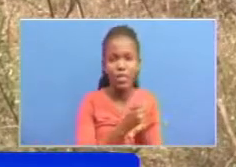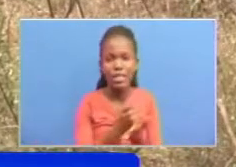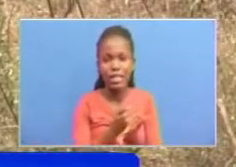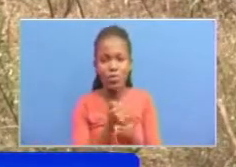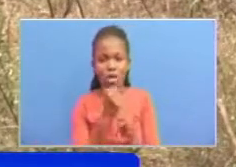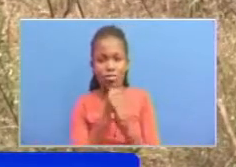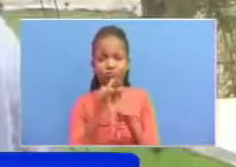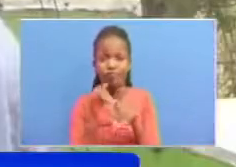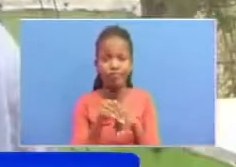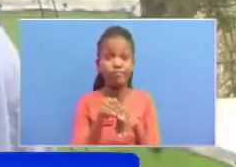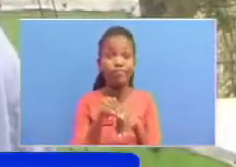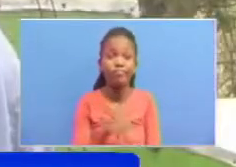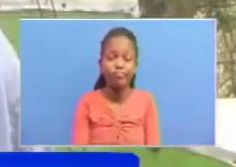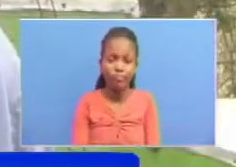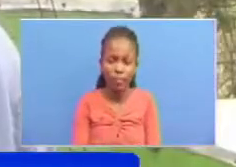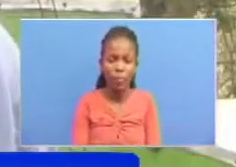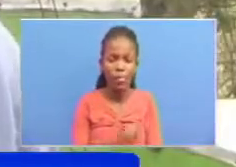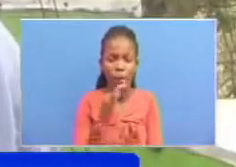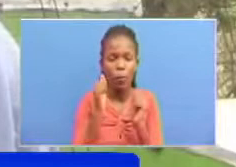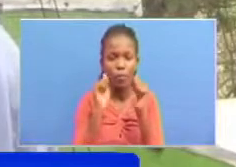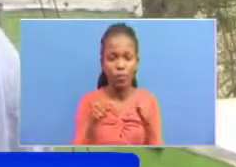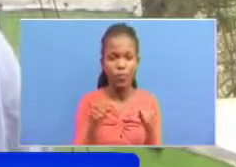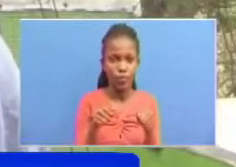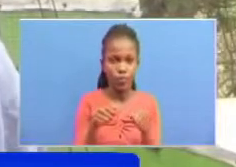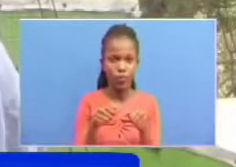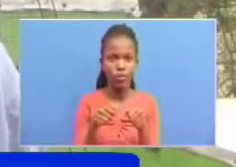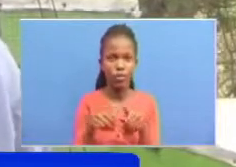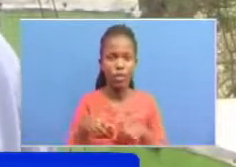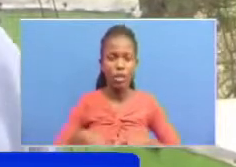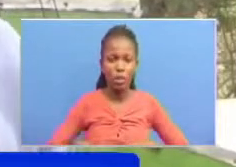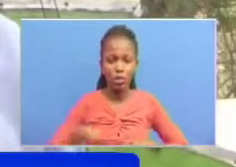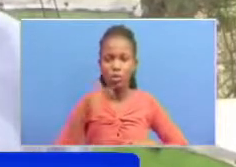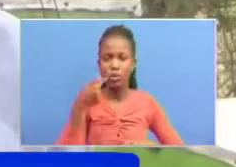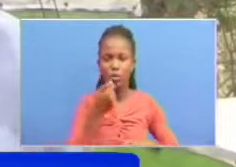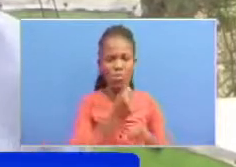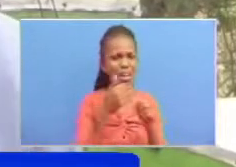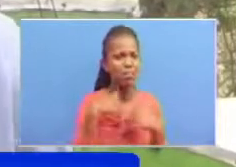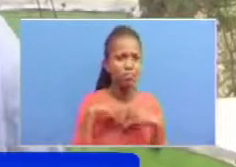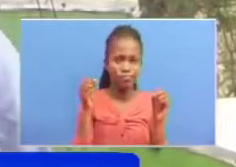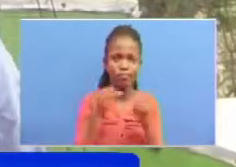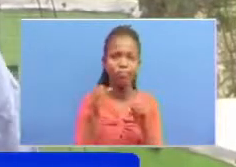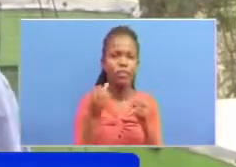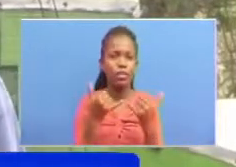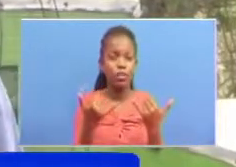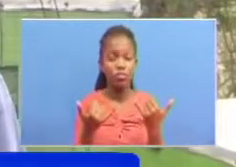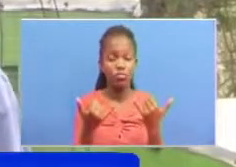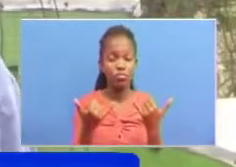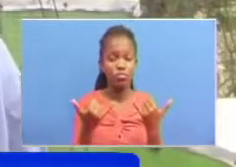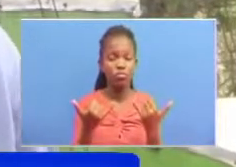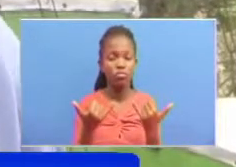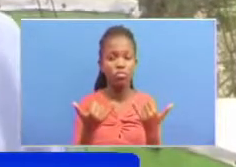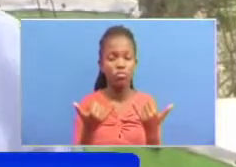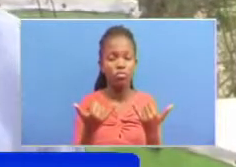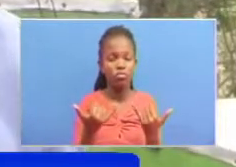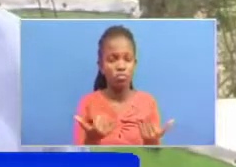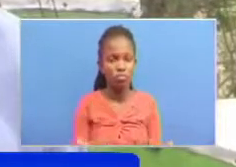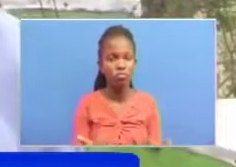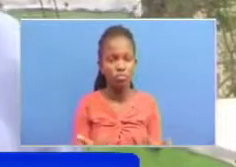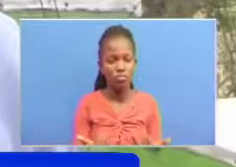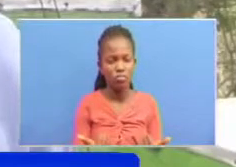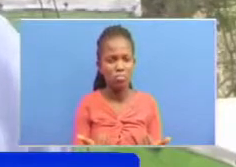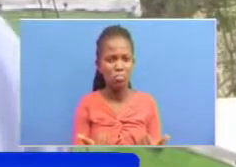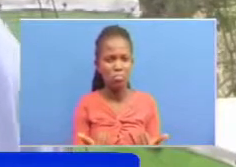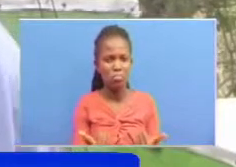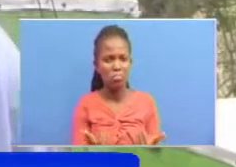maofisini. Yukedha ni bato onyeka amwika alama te uyani ivindane ye o mayai